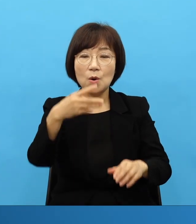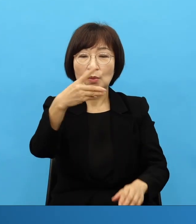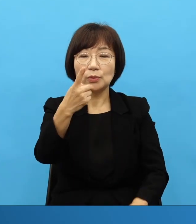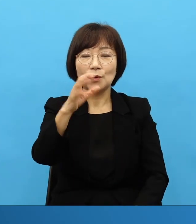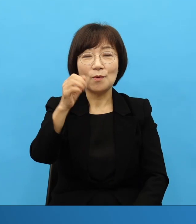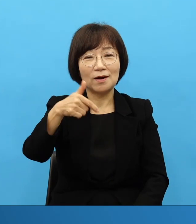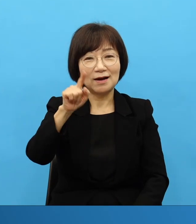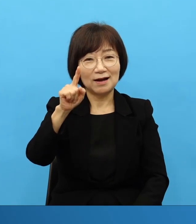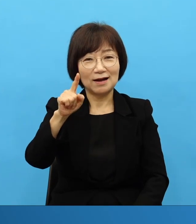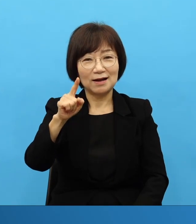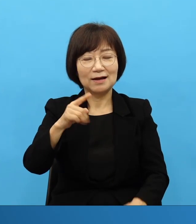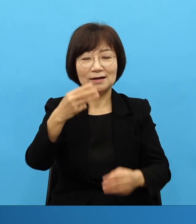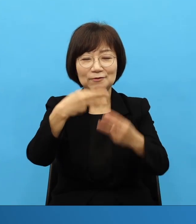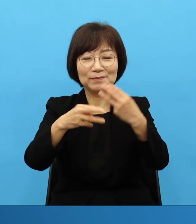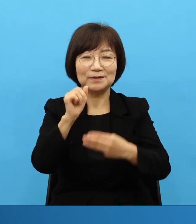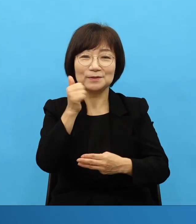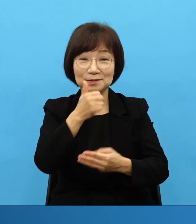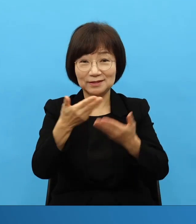랩넌트 편입니다.